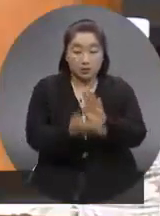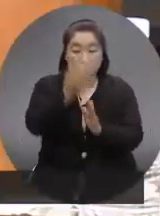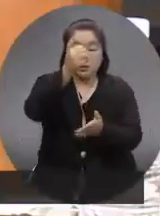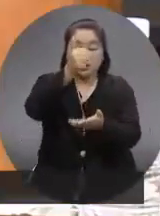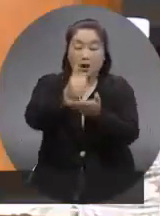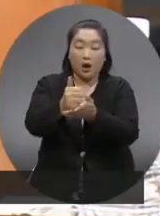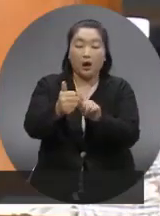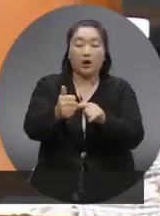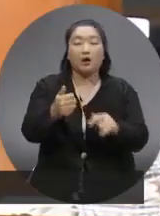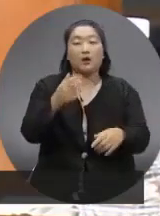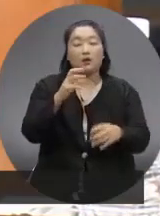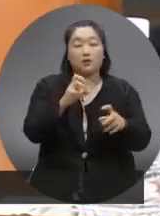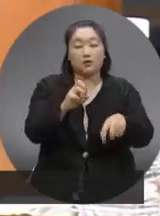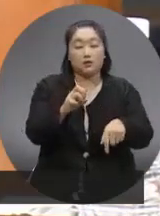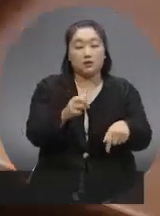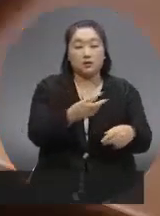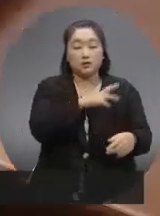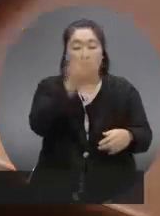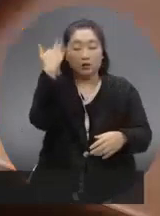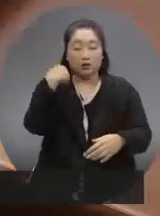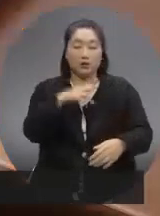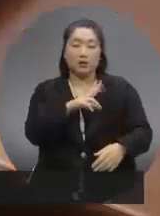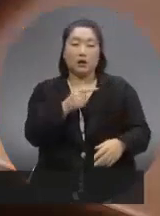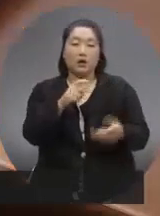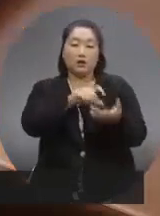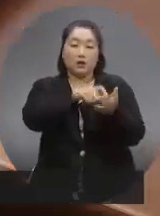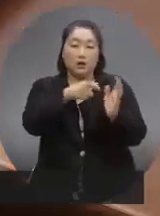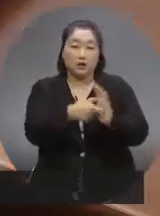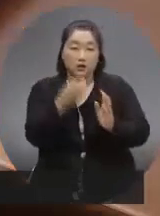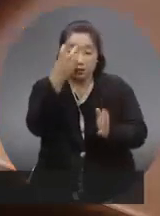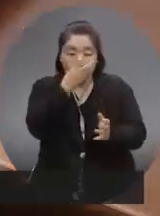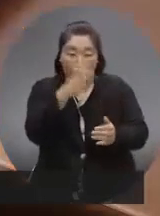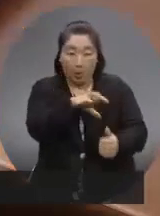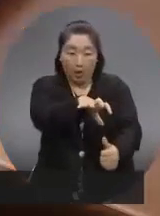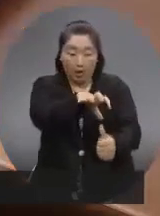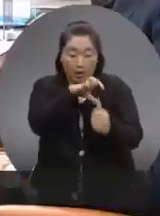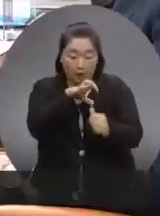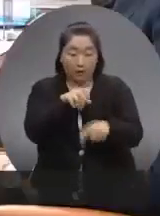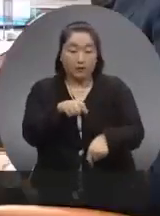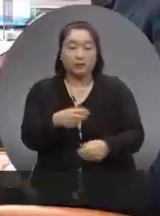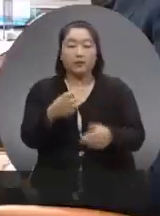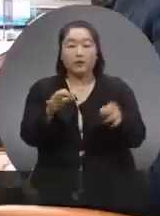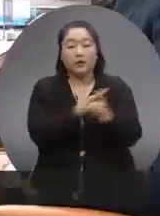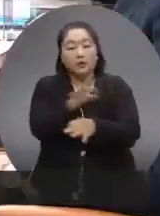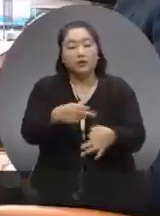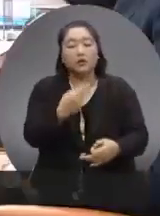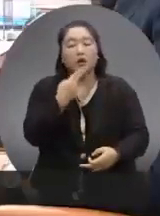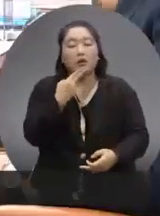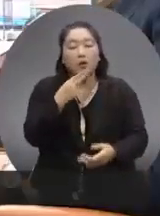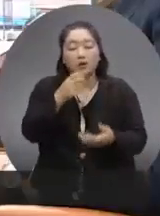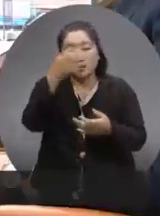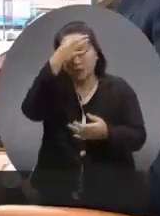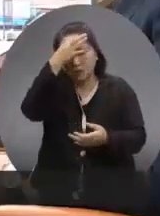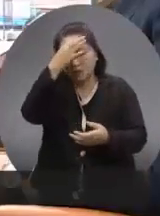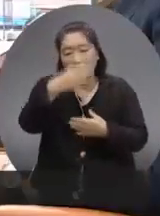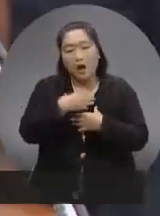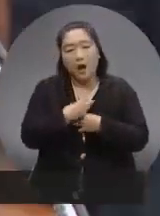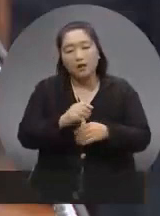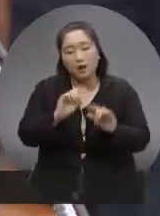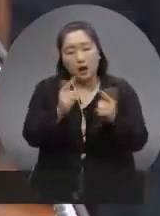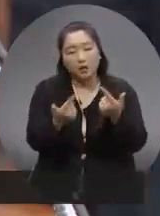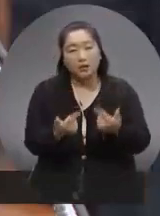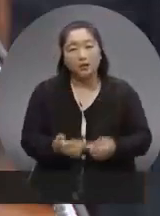국가균형발전위원장 출신 야당 의원이 과거 사전 타당성 조사 등을 근거로 경제성이 없고 기술적으로 안전하지 않은